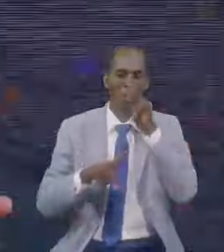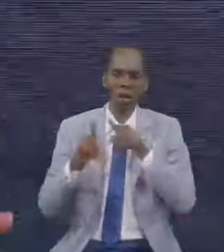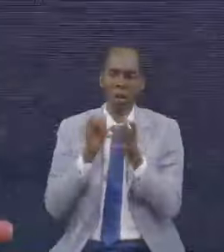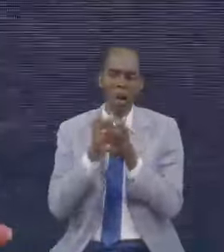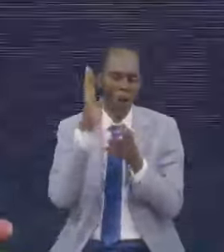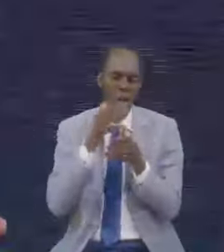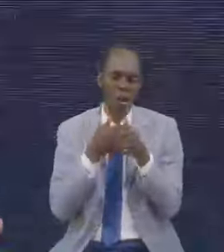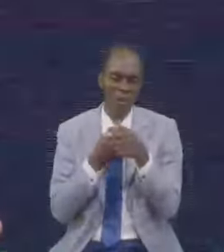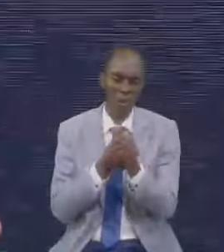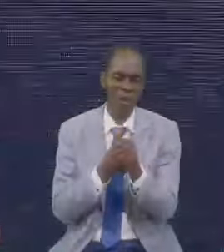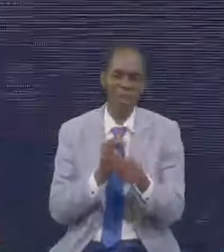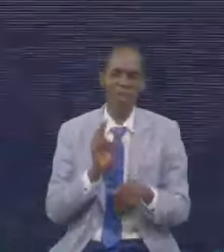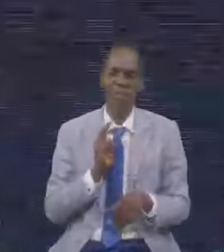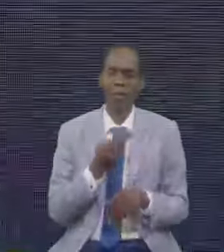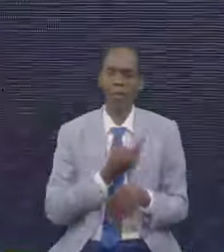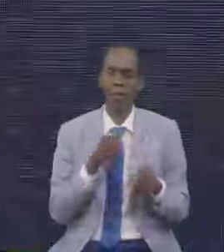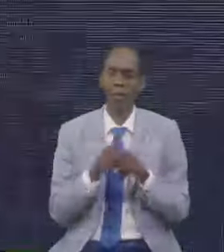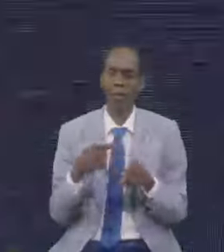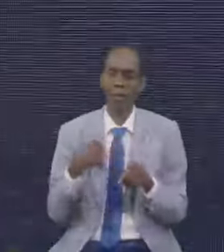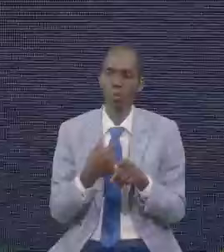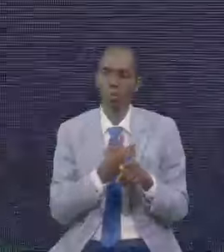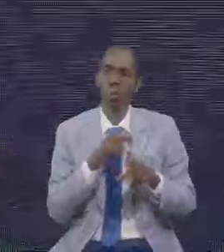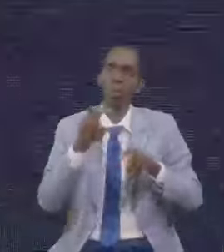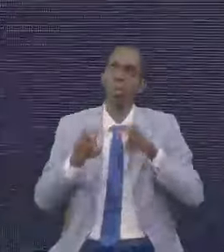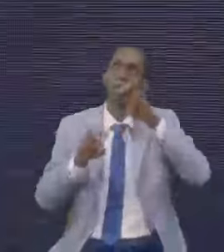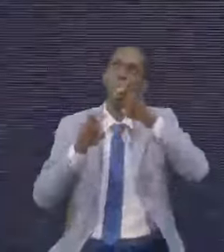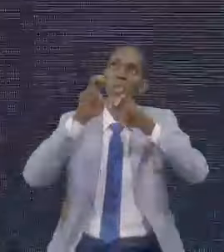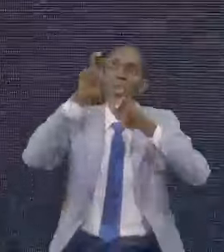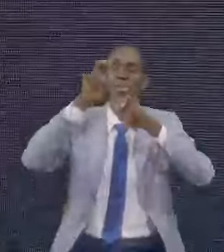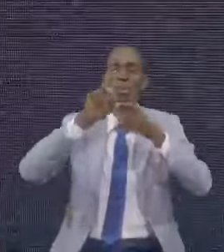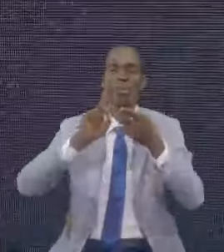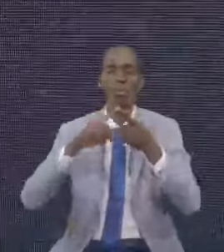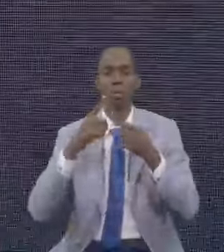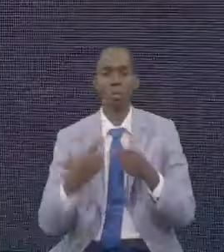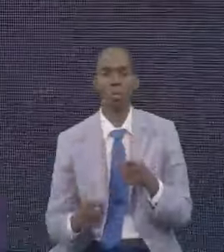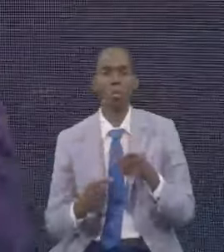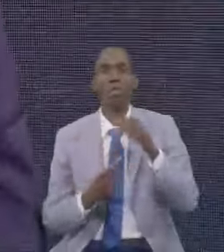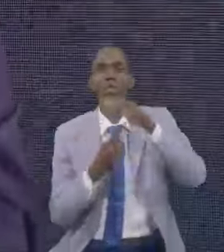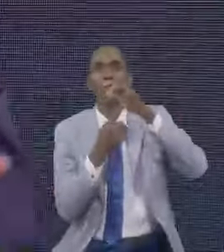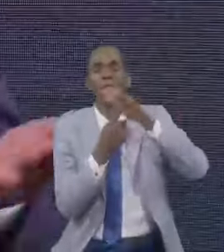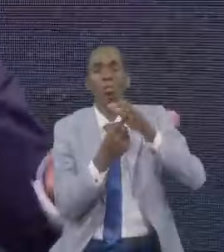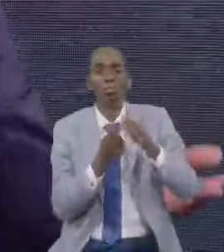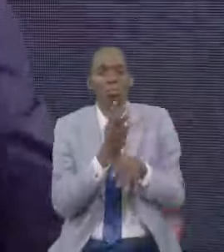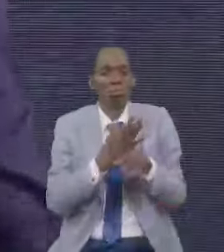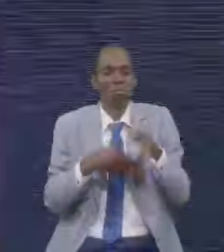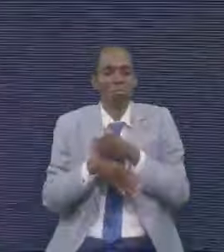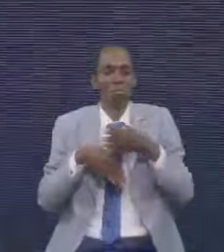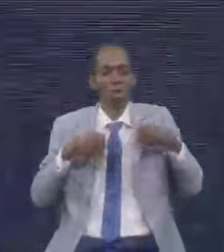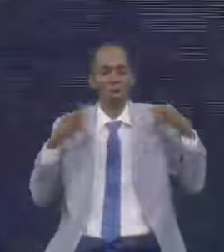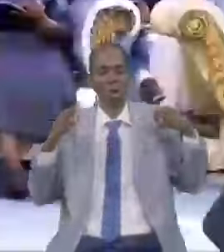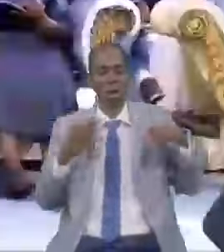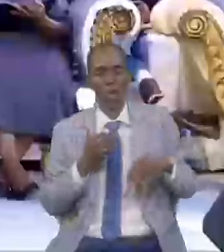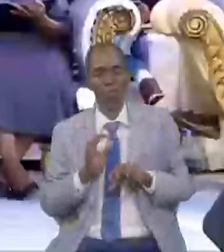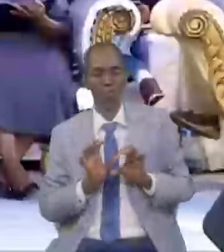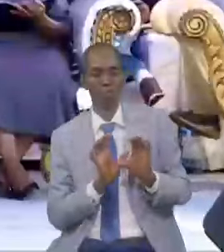as we are climbing the stairs for heroes, they remove their help. They push us away because we're angry at them, we're